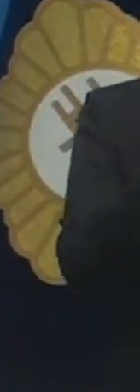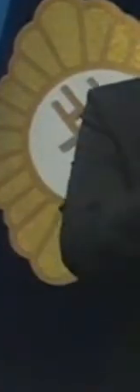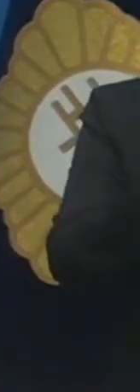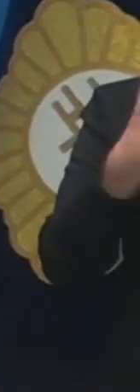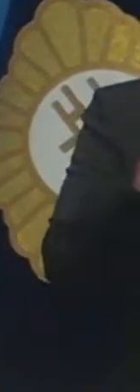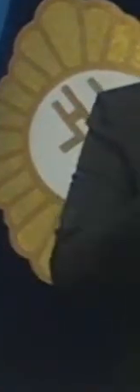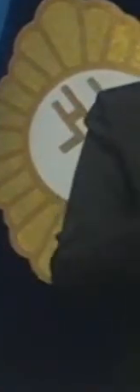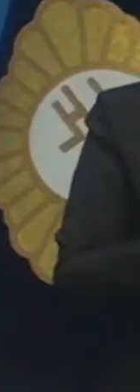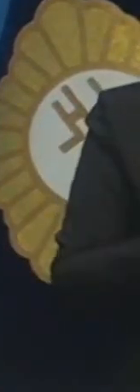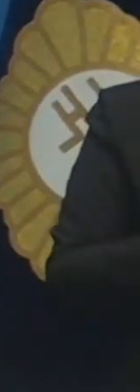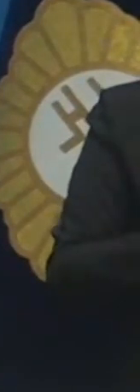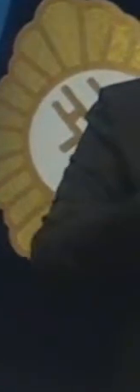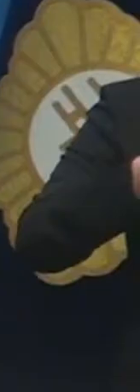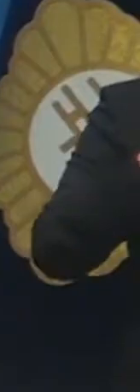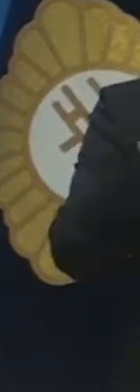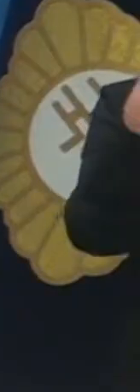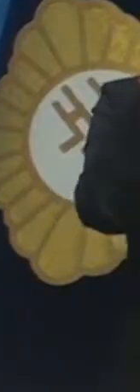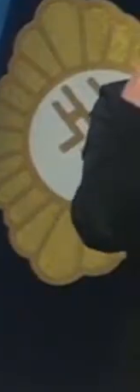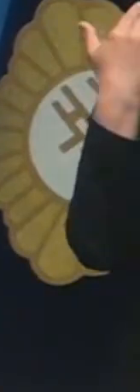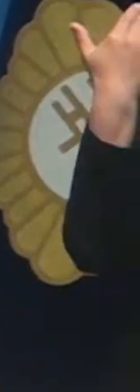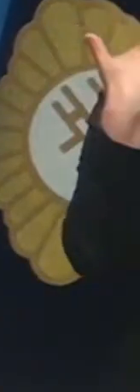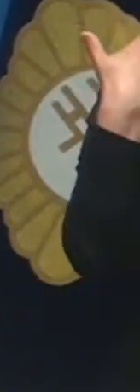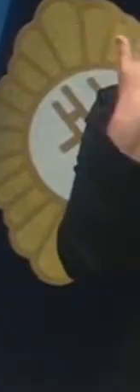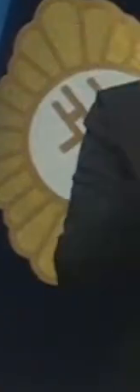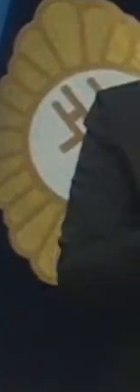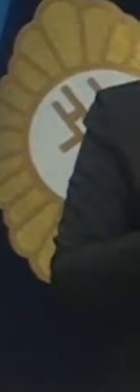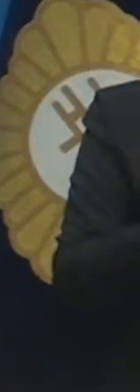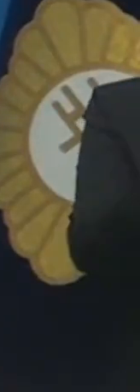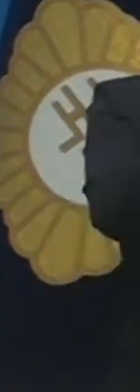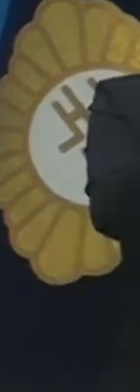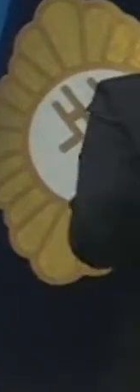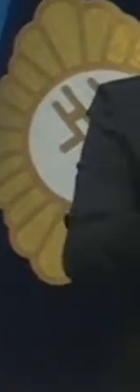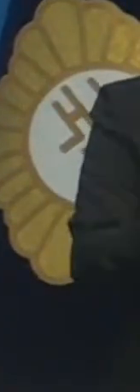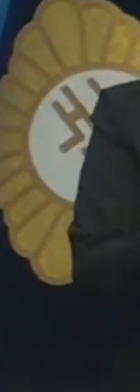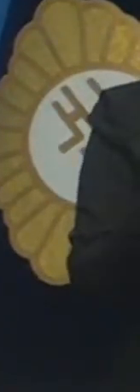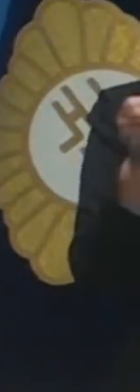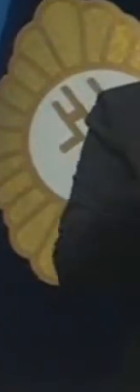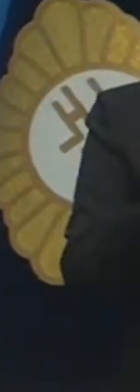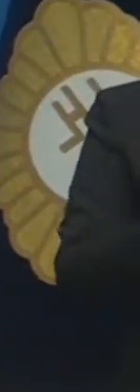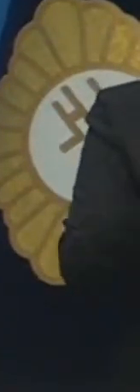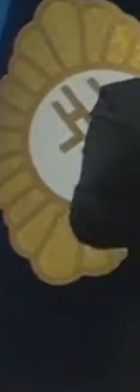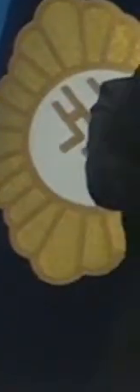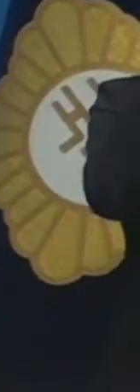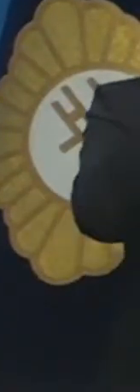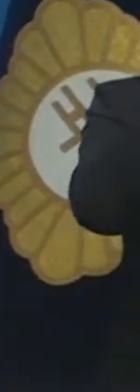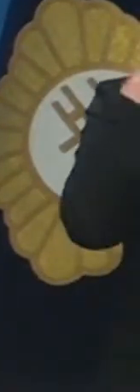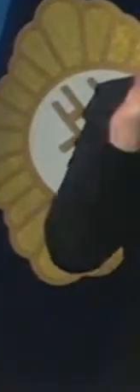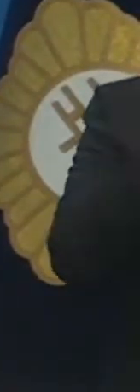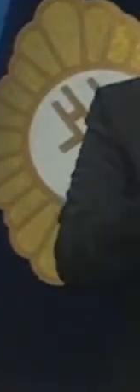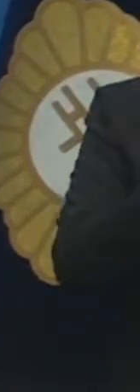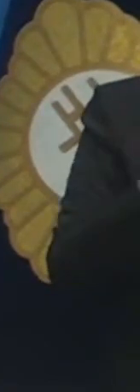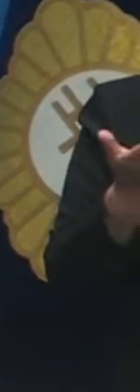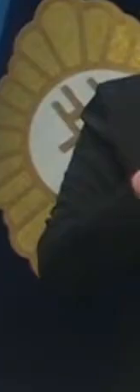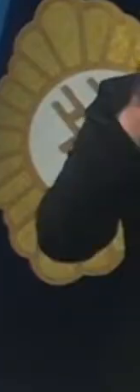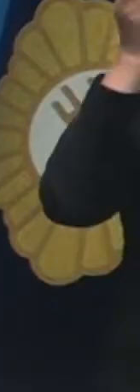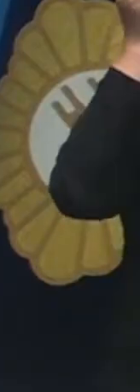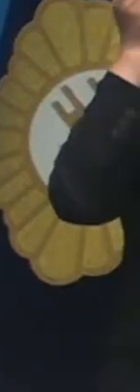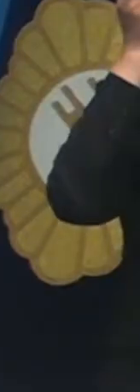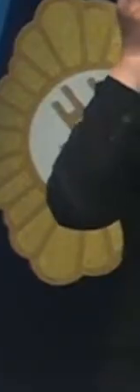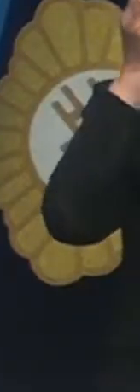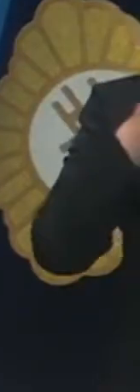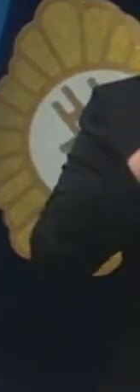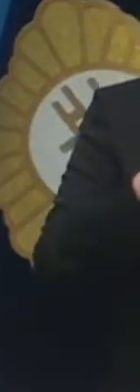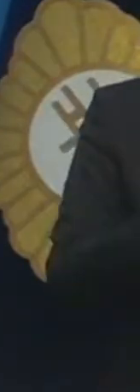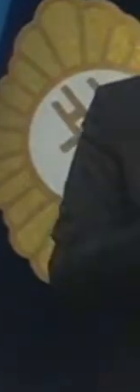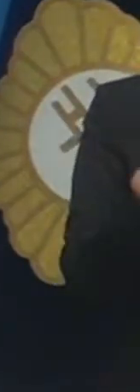그리고 국민대학의 동문회와 건강한 대학 윤리를 바라는 연구자들과 학생들의 기대를 담아